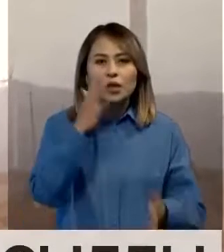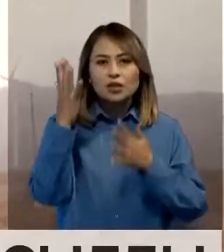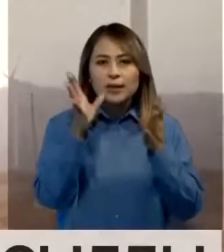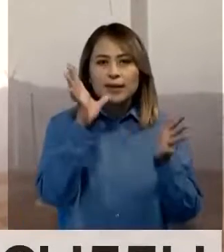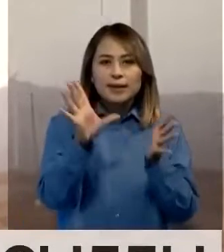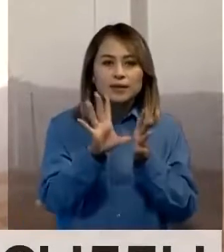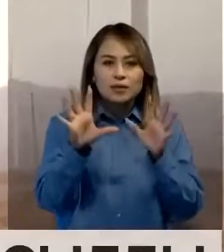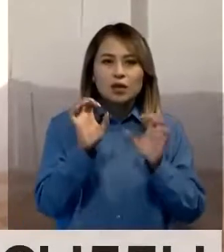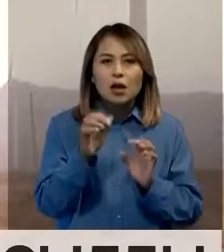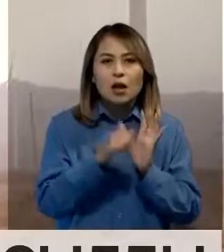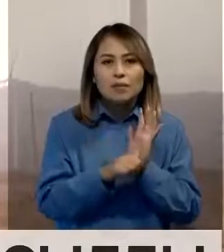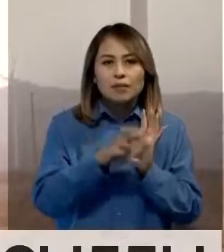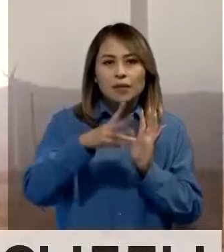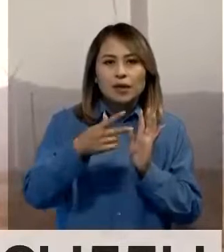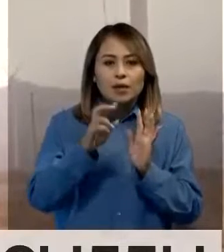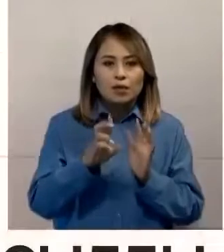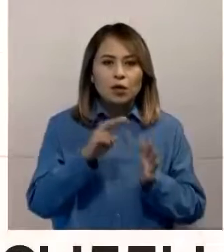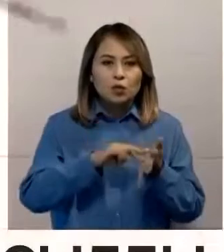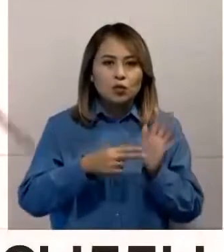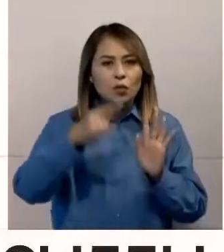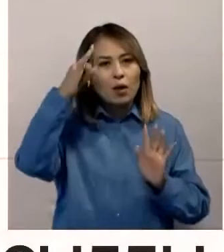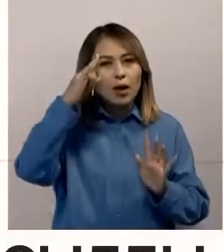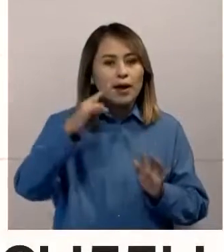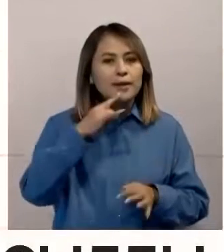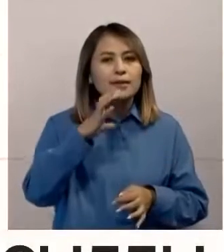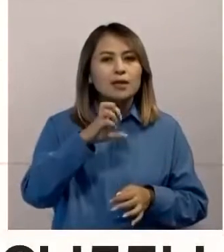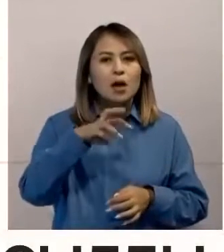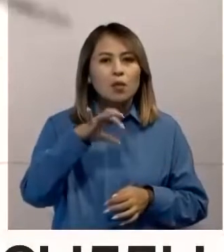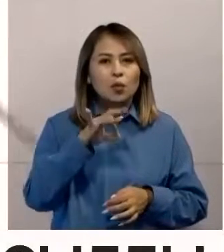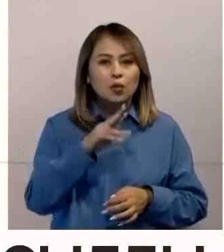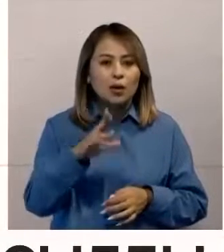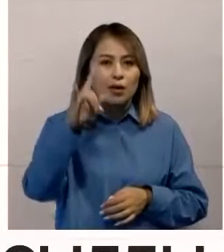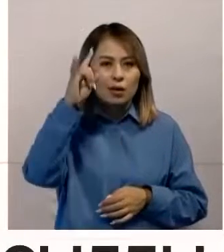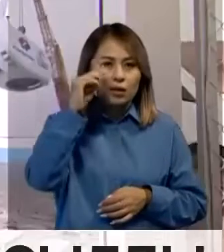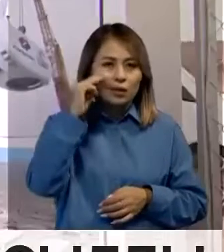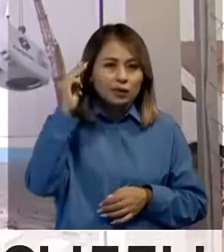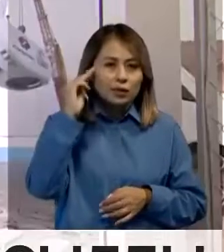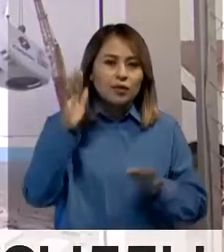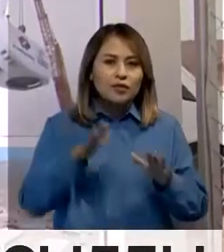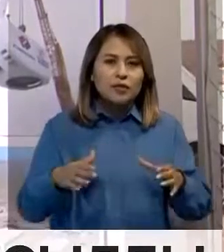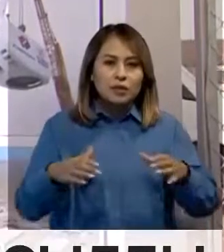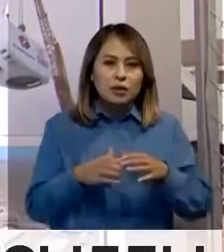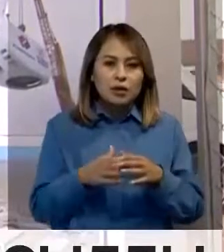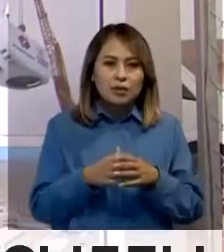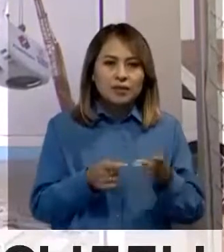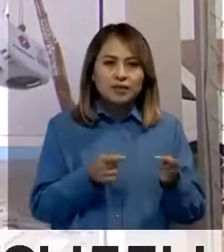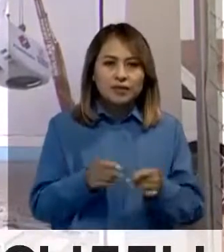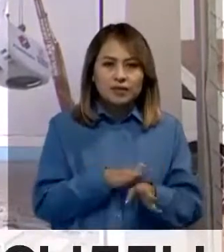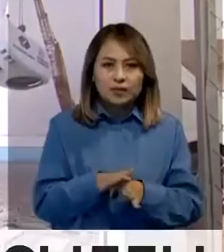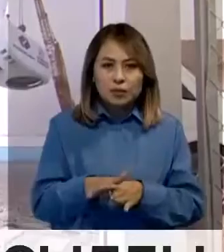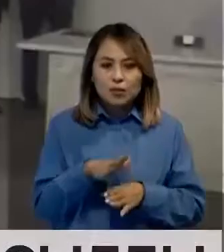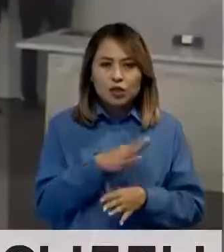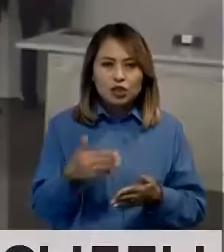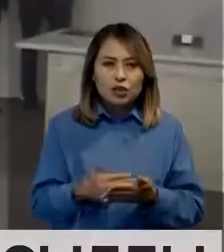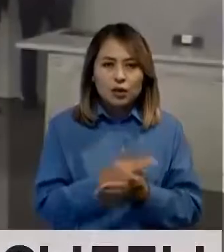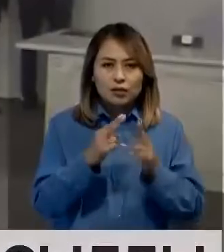станциясының қуаты 60 мегаватт. Жобаны қазақстандық Самұрық Энерго компаниясы мен Қытайдың Power China корпорациясы жүзеге асырған. Жаңа